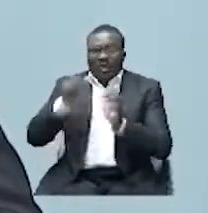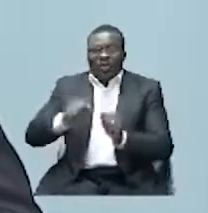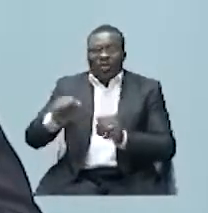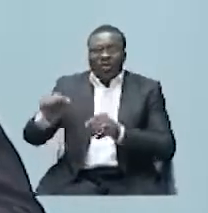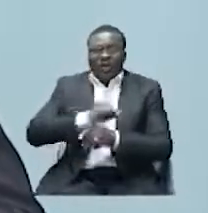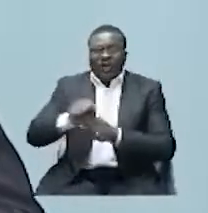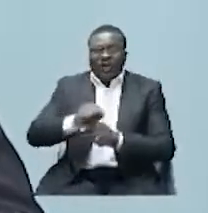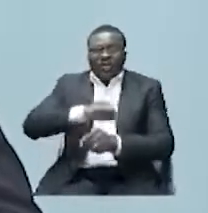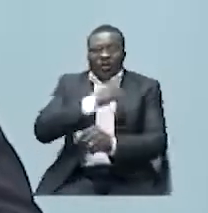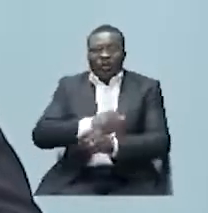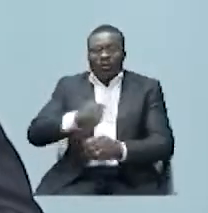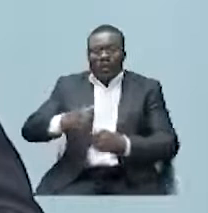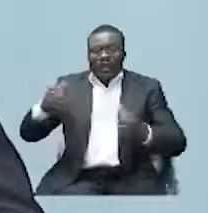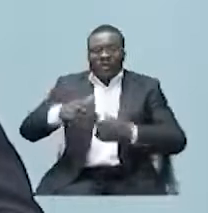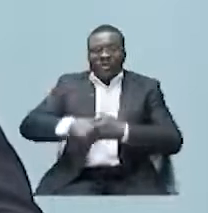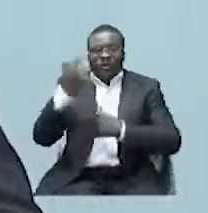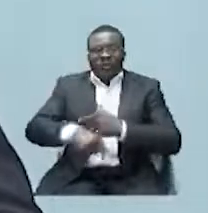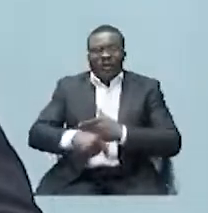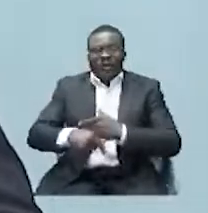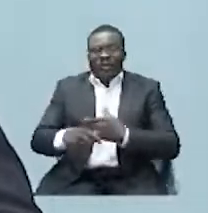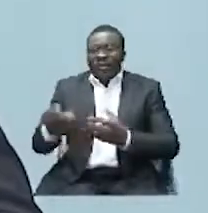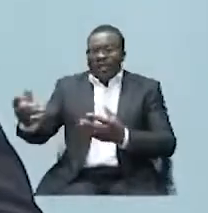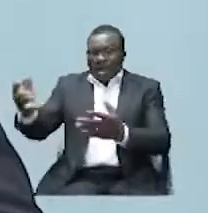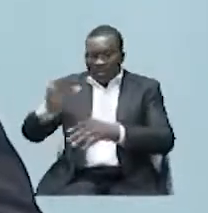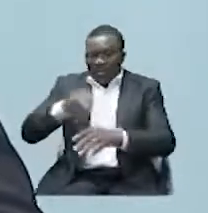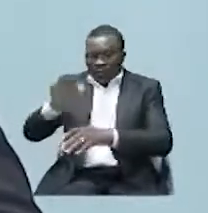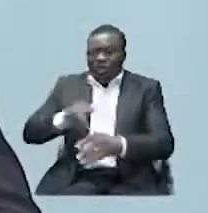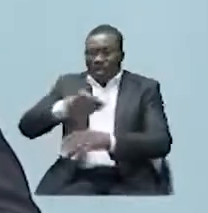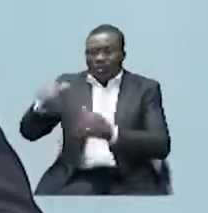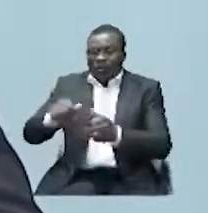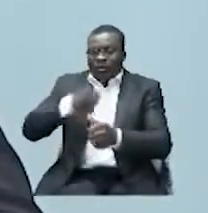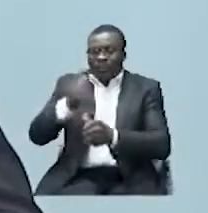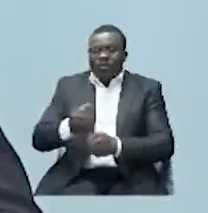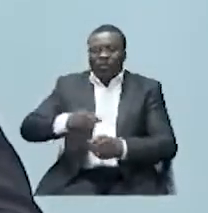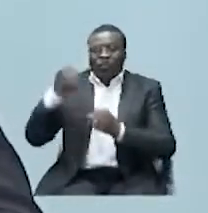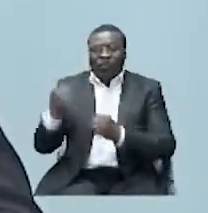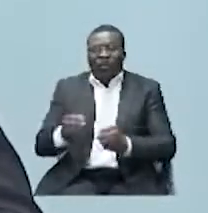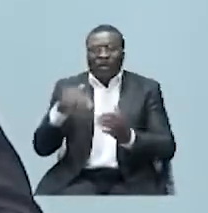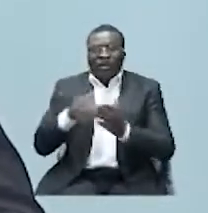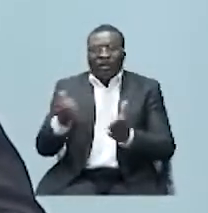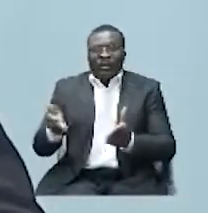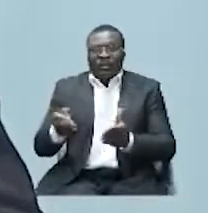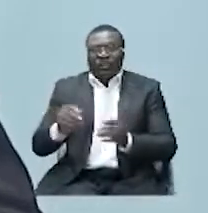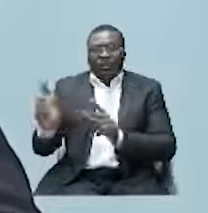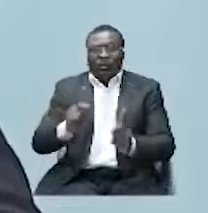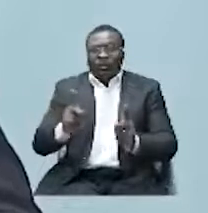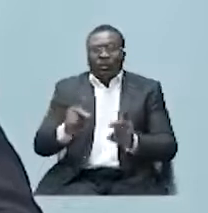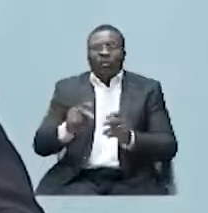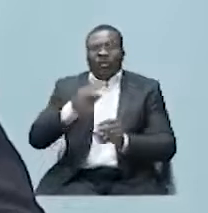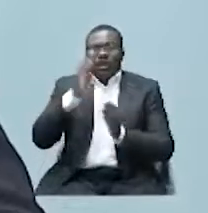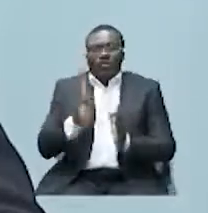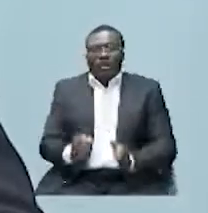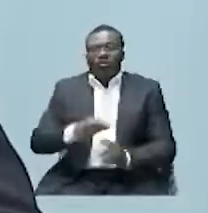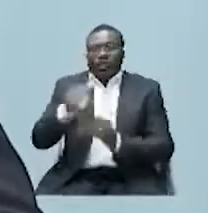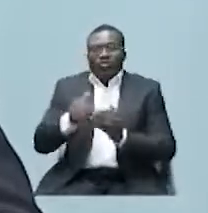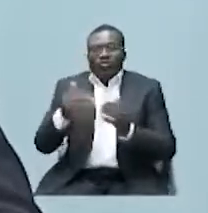pouvoir exécutif sans limite, en soumettant tout le monde, toutes les institutions de contre-pouvoir, le peuple, les citoyens, tous ceux qui ont